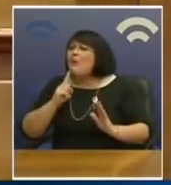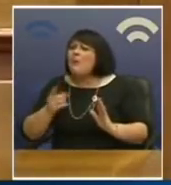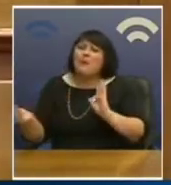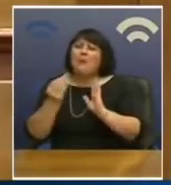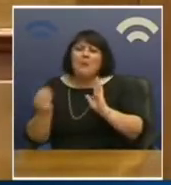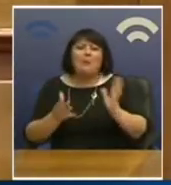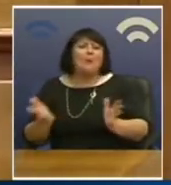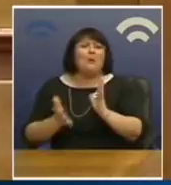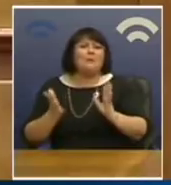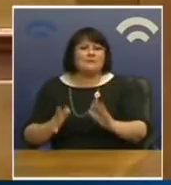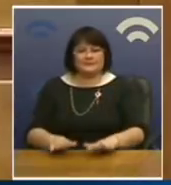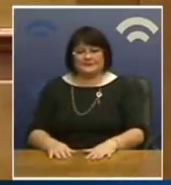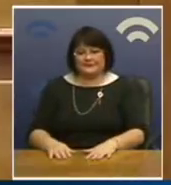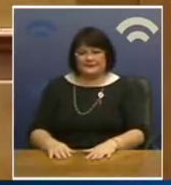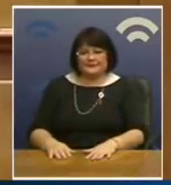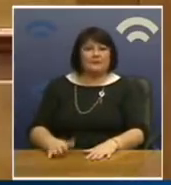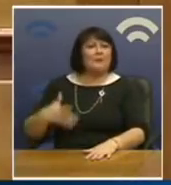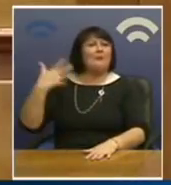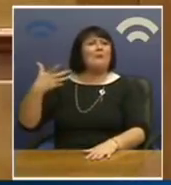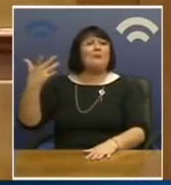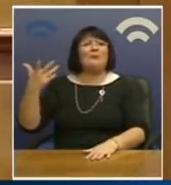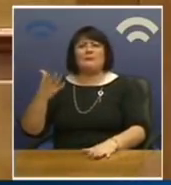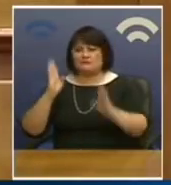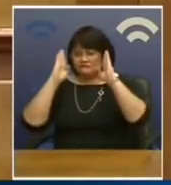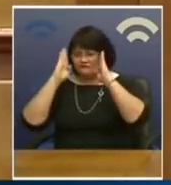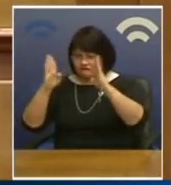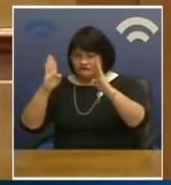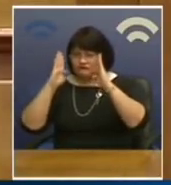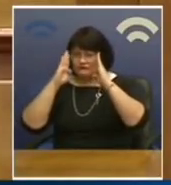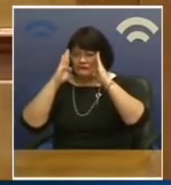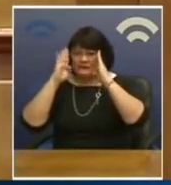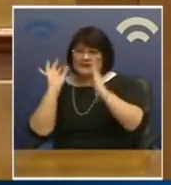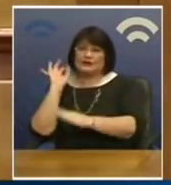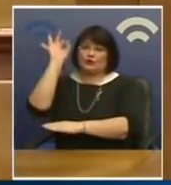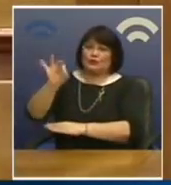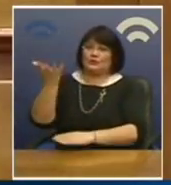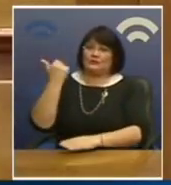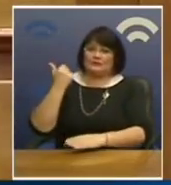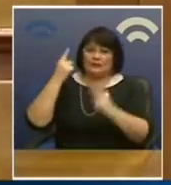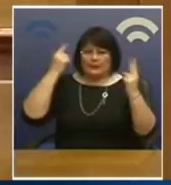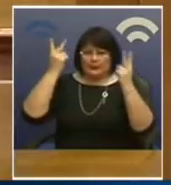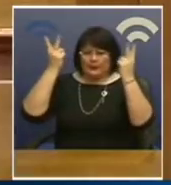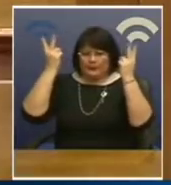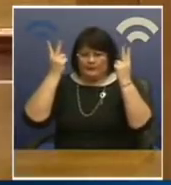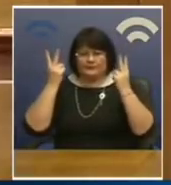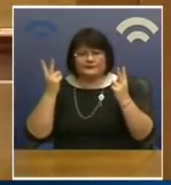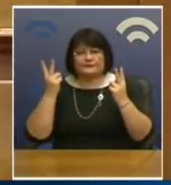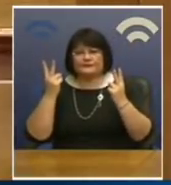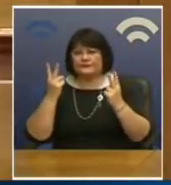Ένα μνημείο βερμπαλισμού χωρίς άξονες και κεντρική ιδέα, χωρίς ιρμό και χωρίς έρμα.